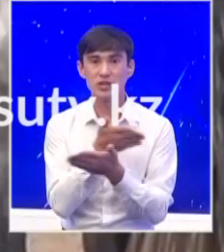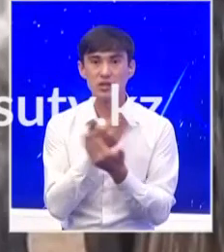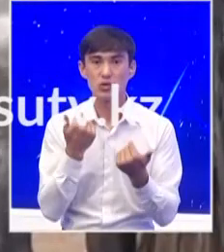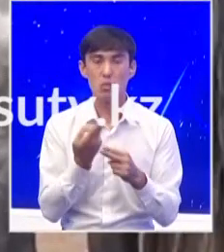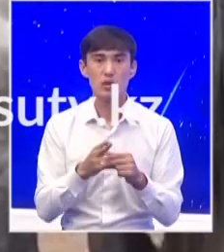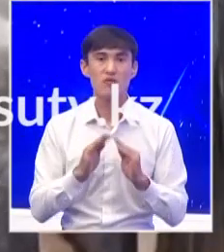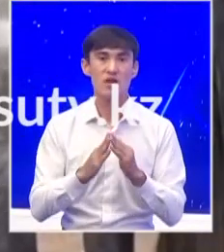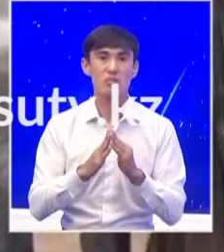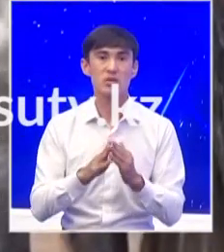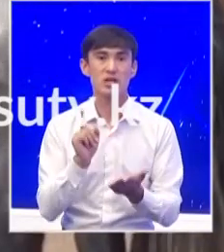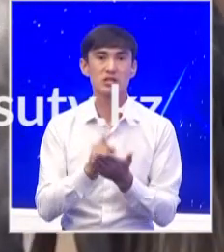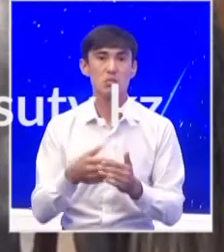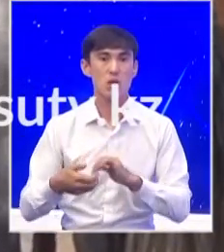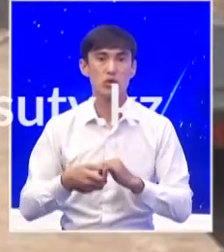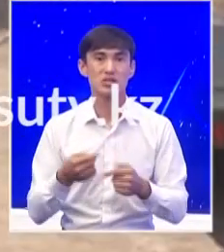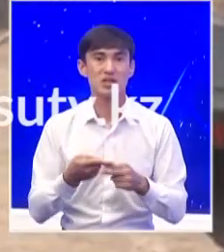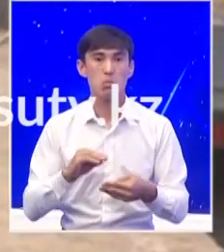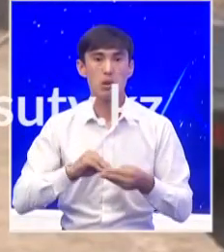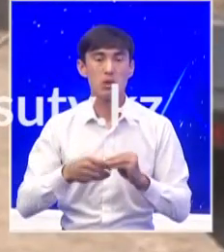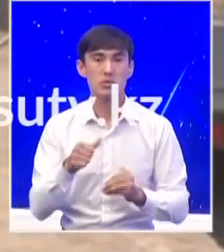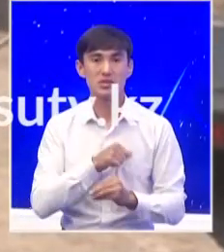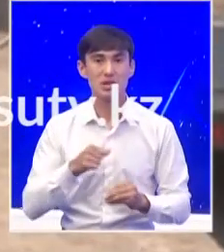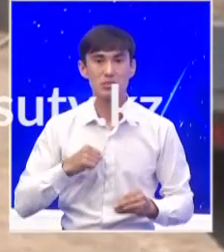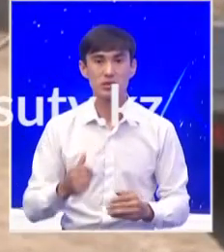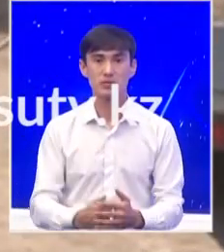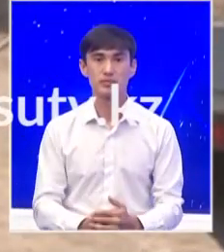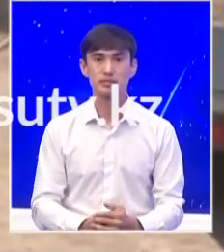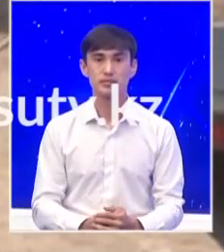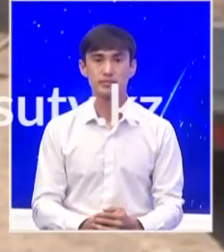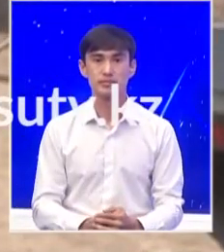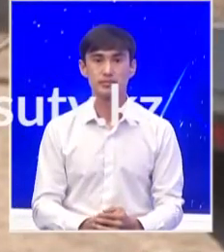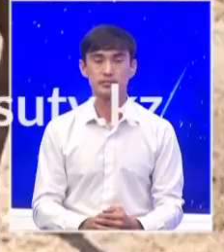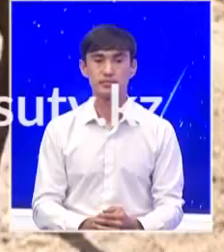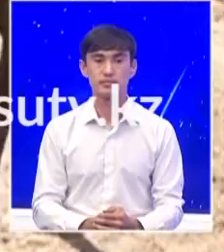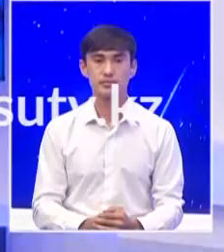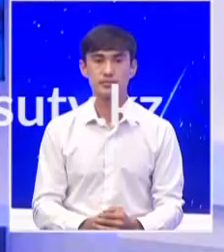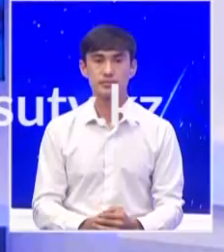фермеры должны бороться с этой проблемой самостоятельно.